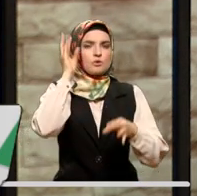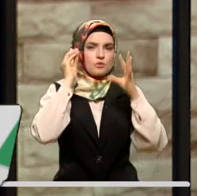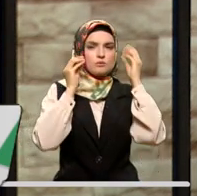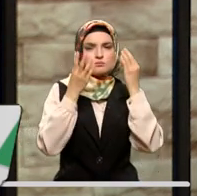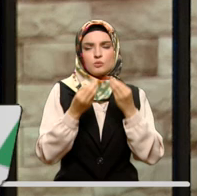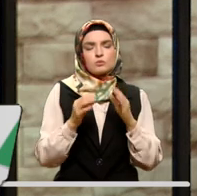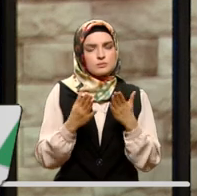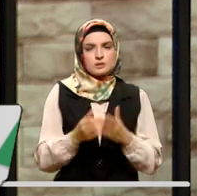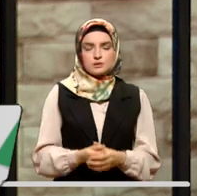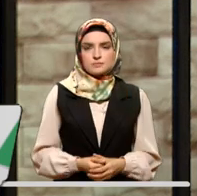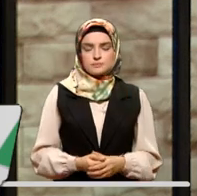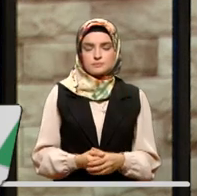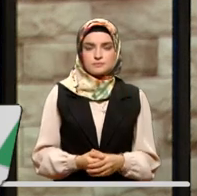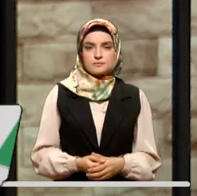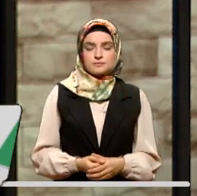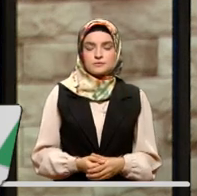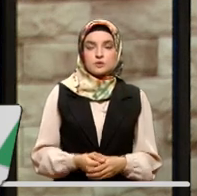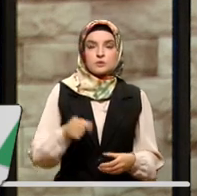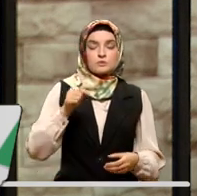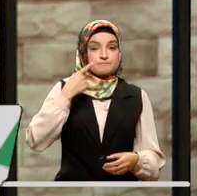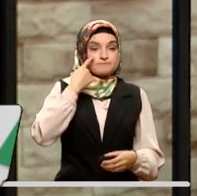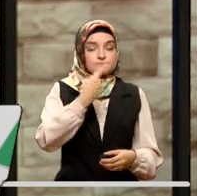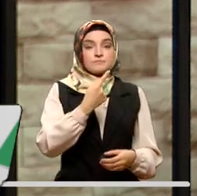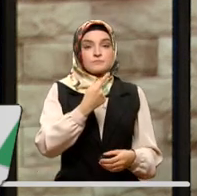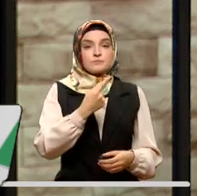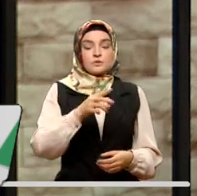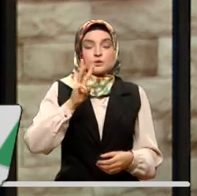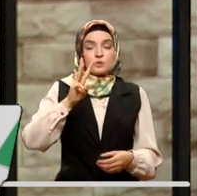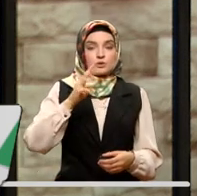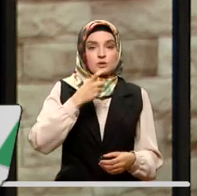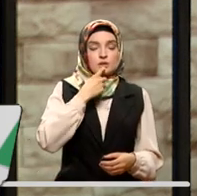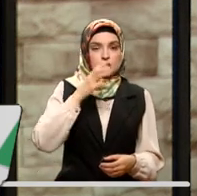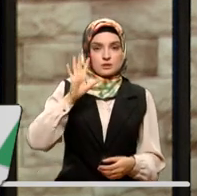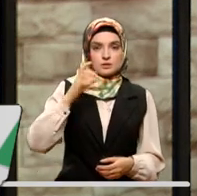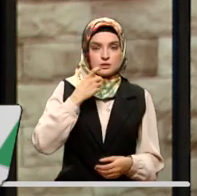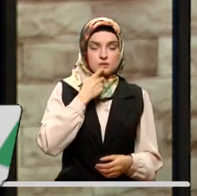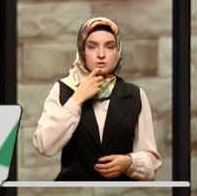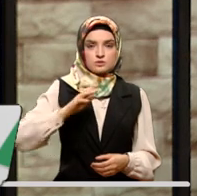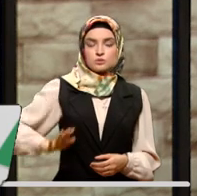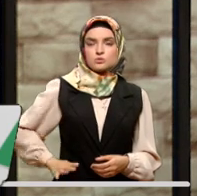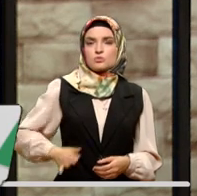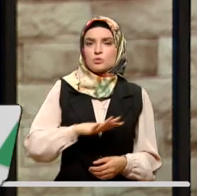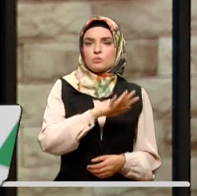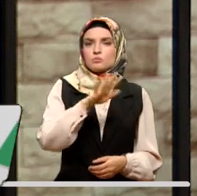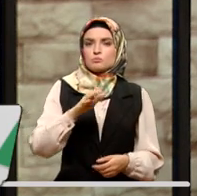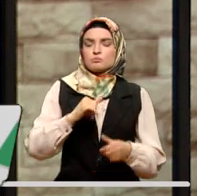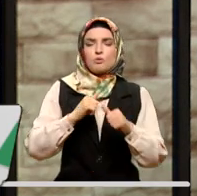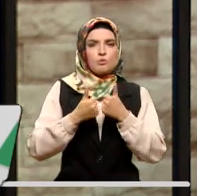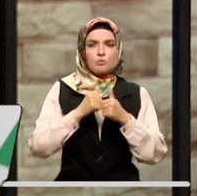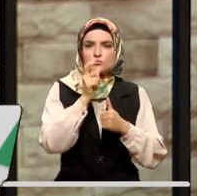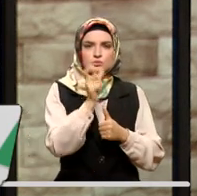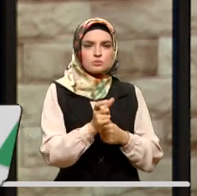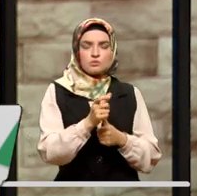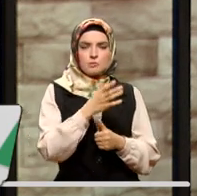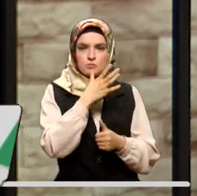kapasitesindedir. Sahip. Çünkü bugün bakıyoruz ki işte 3 yaşında 5 yaşında çocuk yani bütün sporcuları biliyor. Bütün